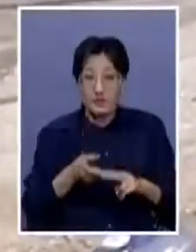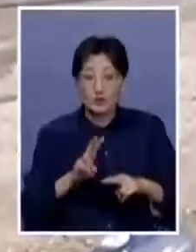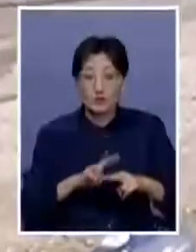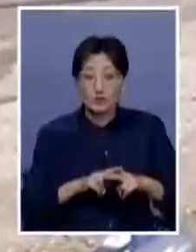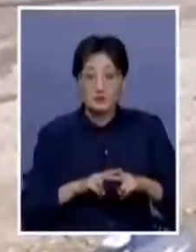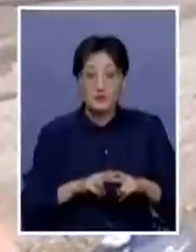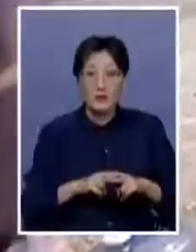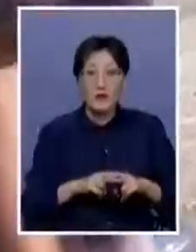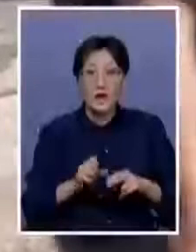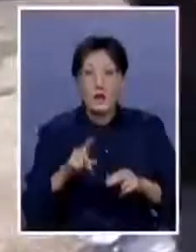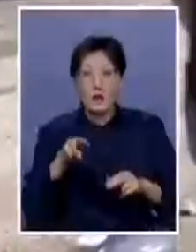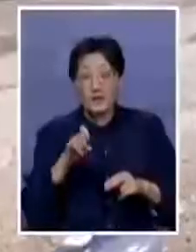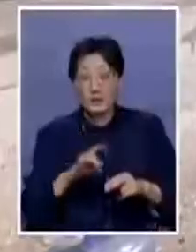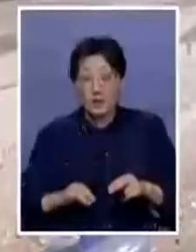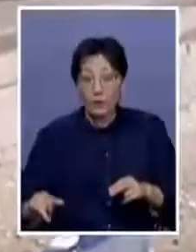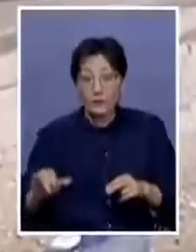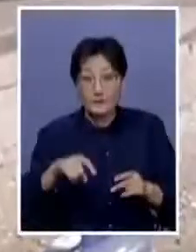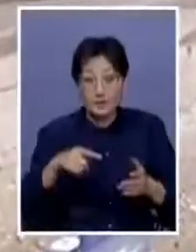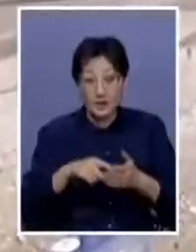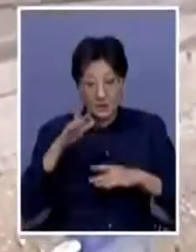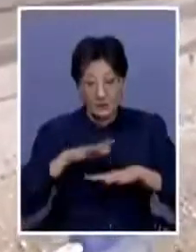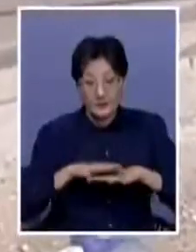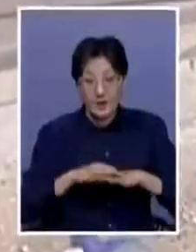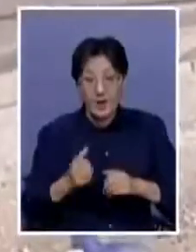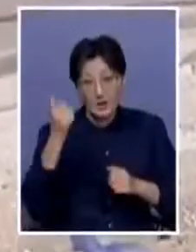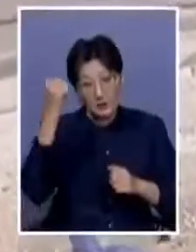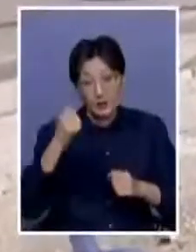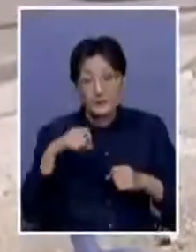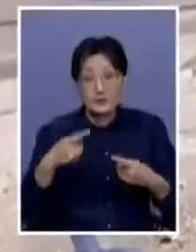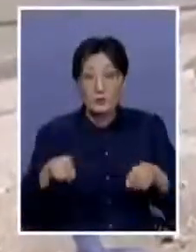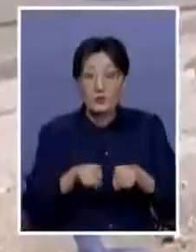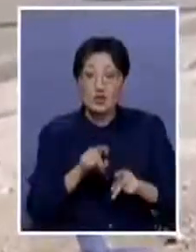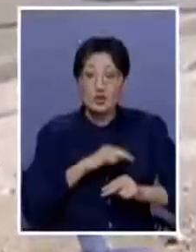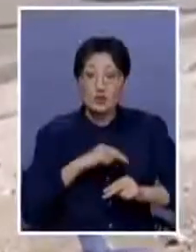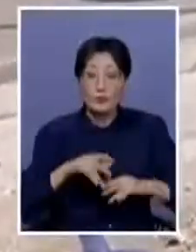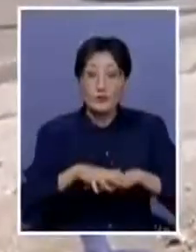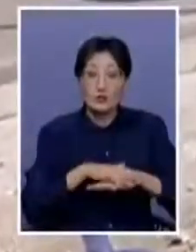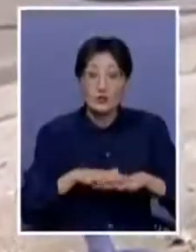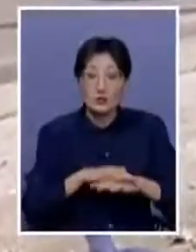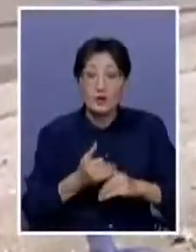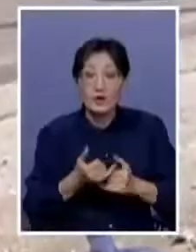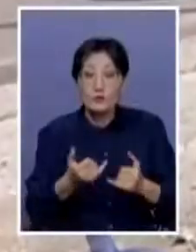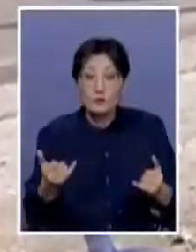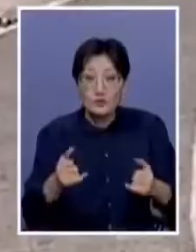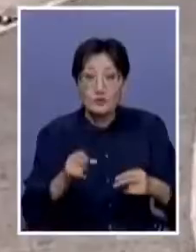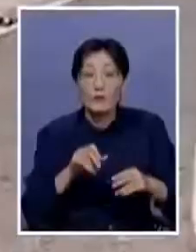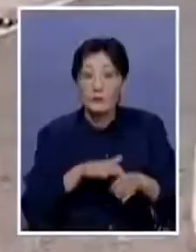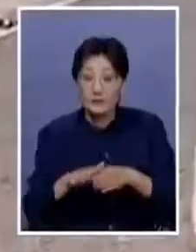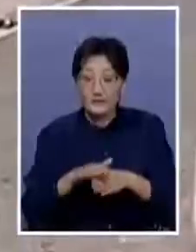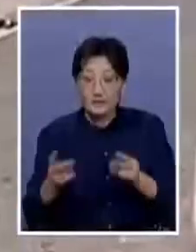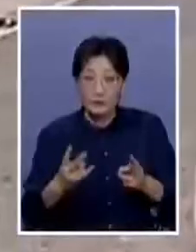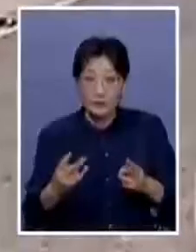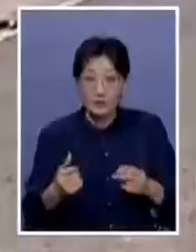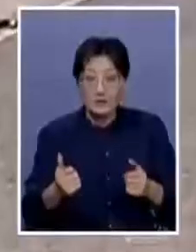енді осы Алатау ауданының бүкіл қаланың әкімшілігіне біз рахмет айтамыз. Осындай жұмыстарды халықтың игілігі үшін істей беру керек. Жақсы,